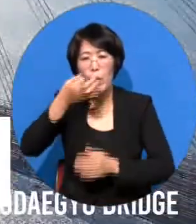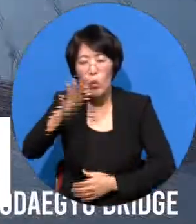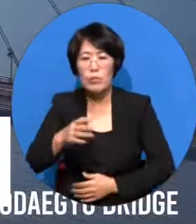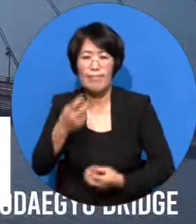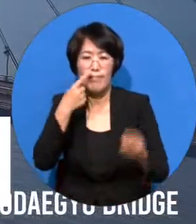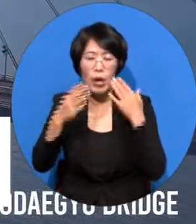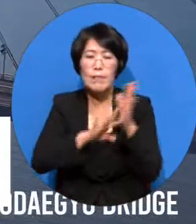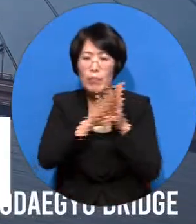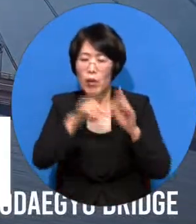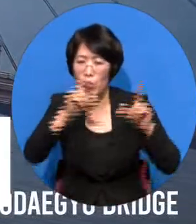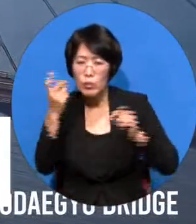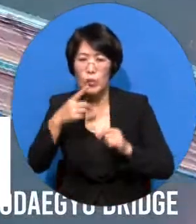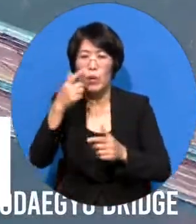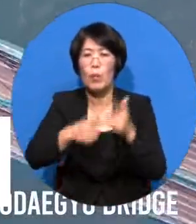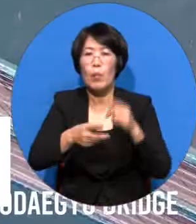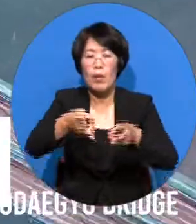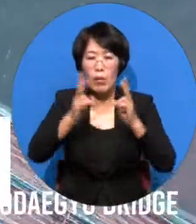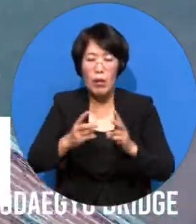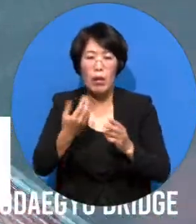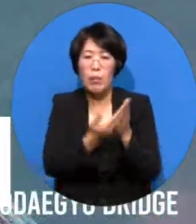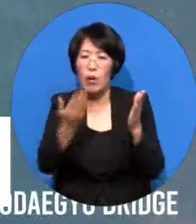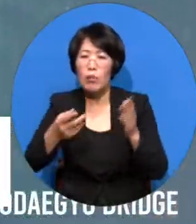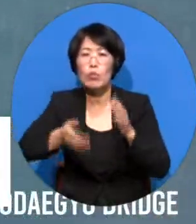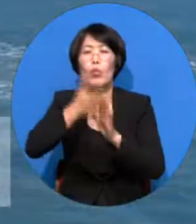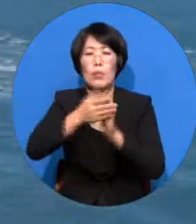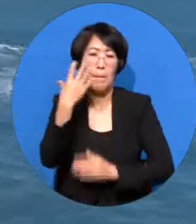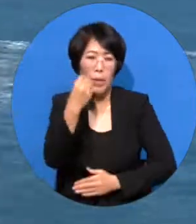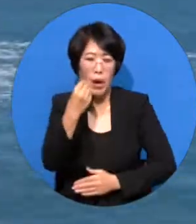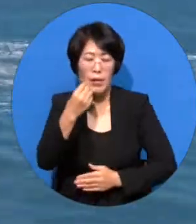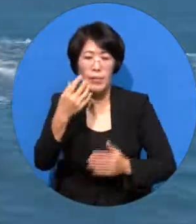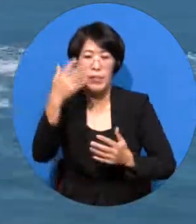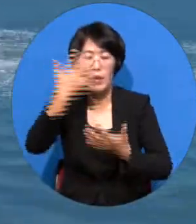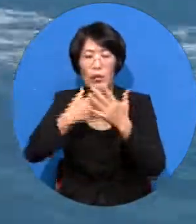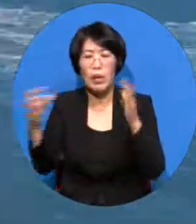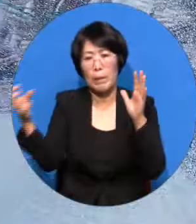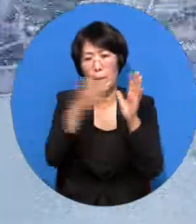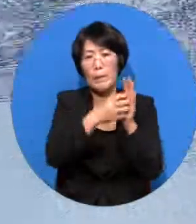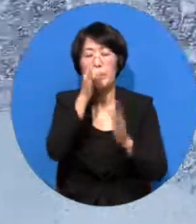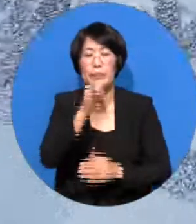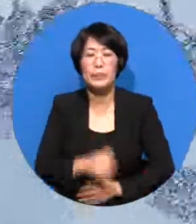생생한 경매 장면을 비롯해 목포대교 등 항구도시의 매력을 느낄 수 있는 장면들이 포함됐습니다.